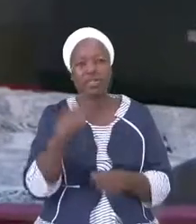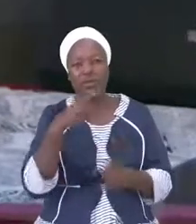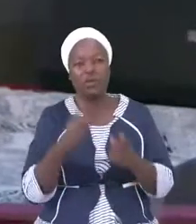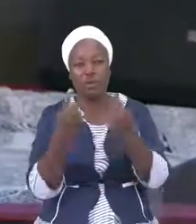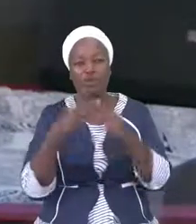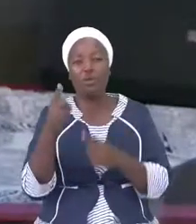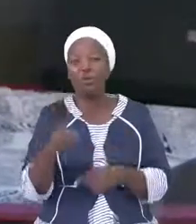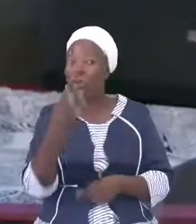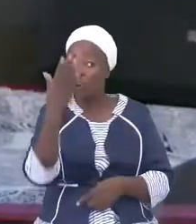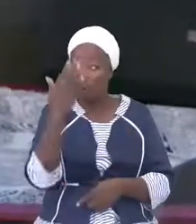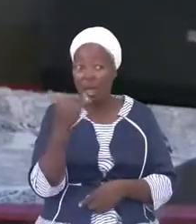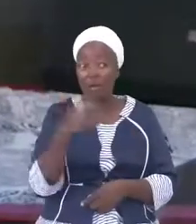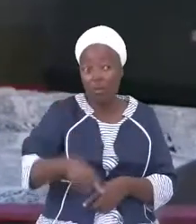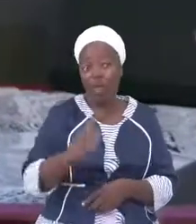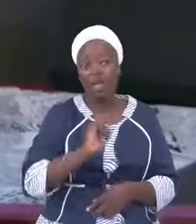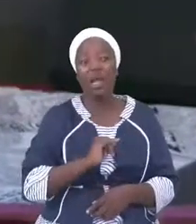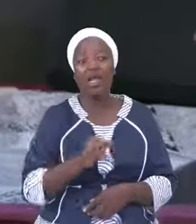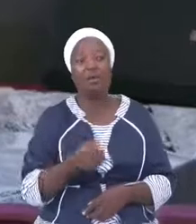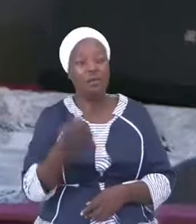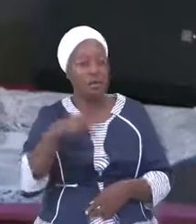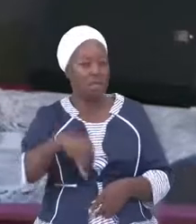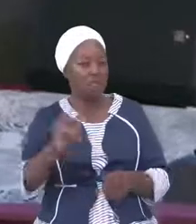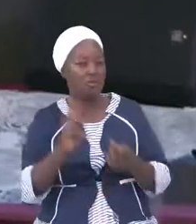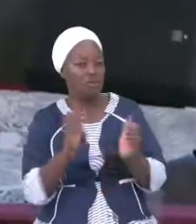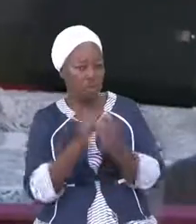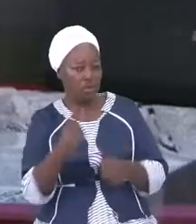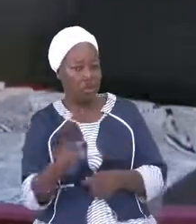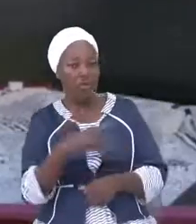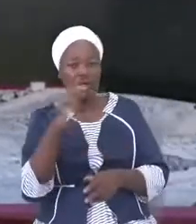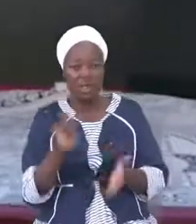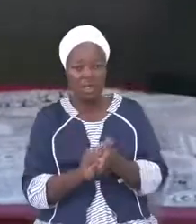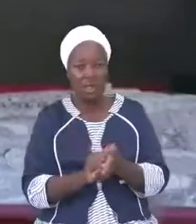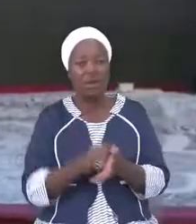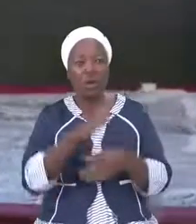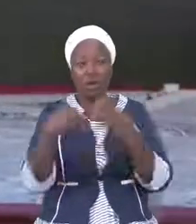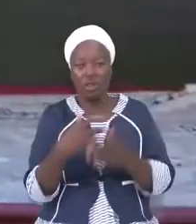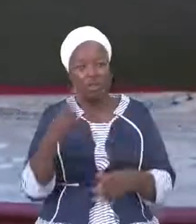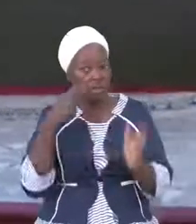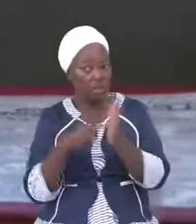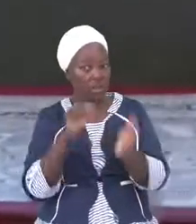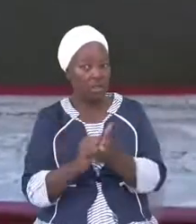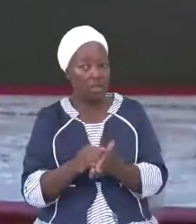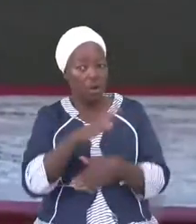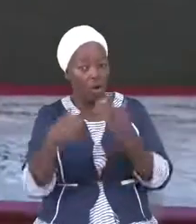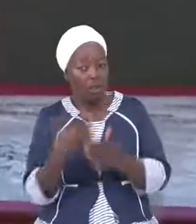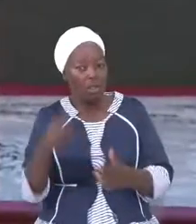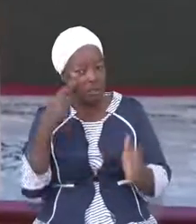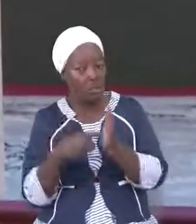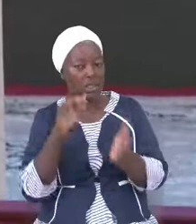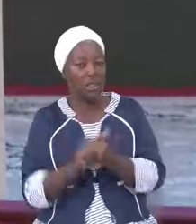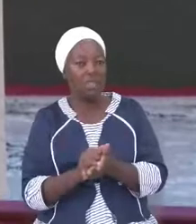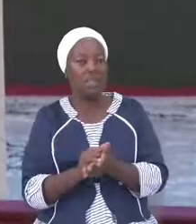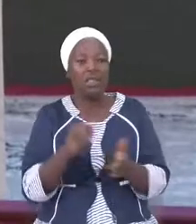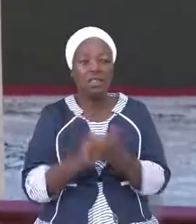Luc 24, verset 44. Puis il leur dit, c'est là ce que je vous disais lorsque j'étais encore avec vous,